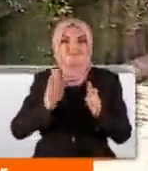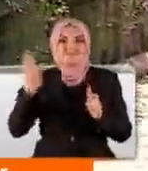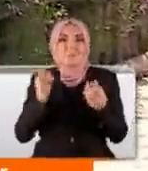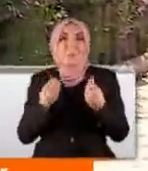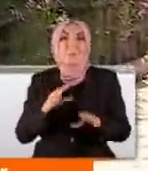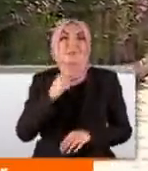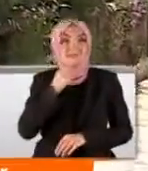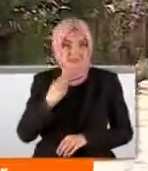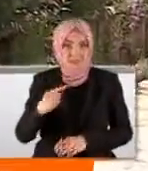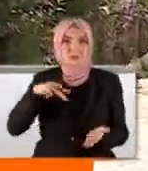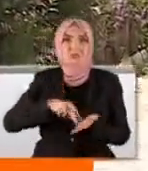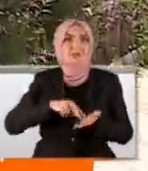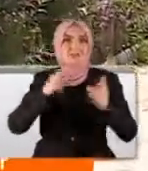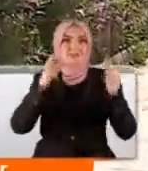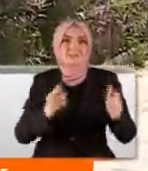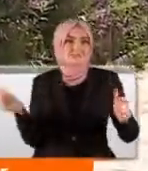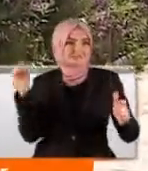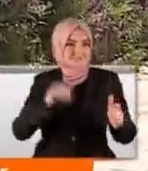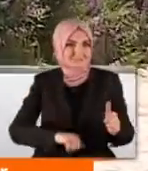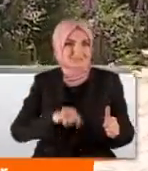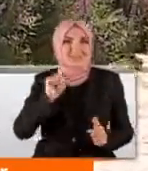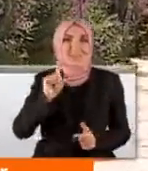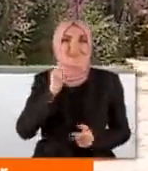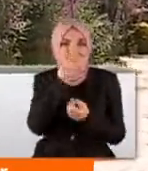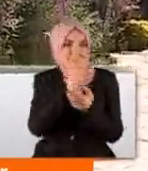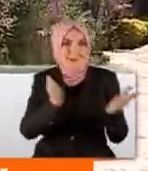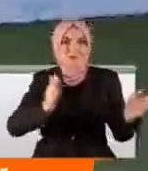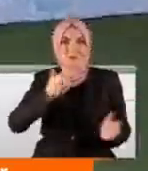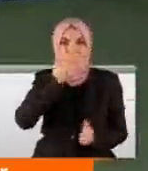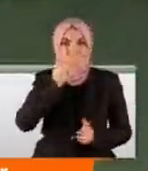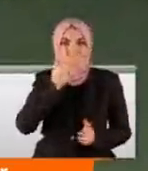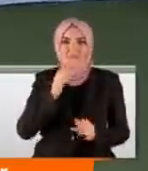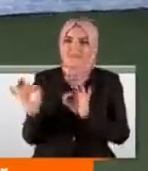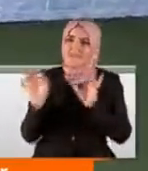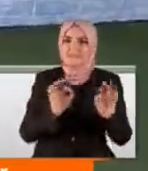bu lavanta bahçesinin önünde aynı atmosferi yaşayabilirsiniz.